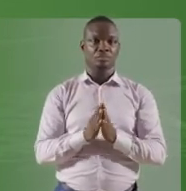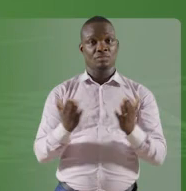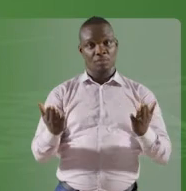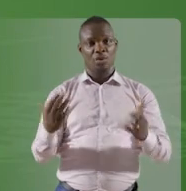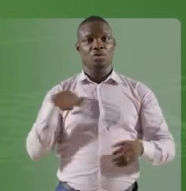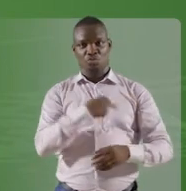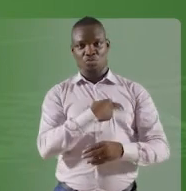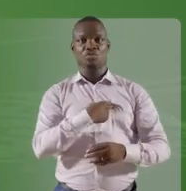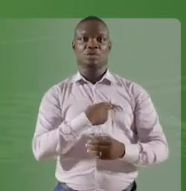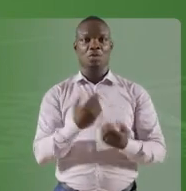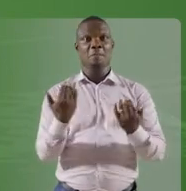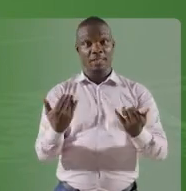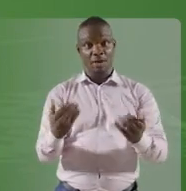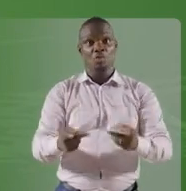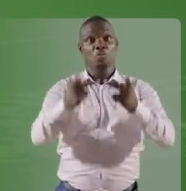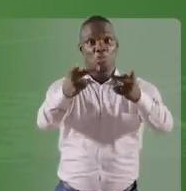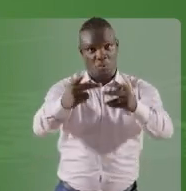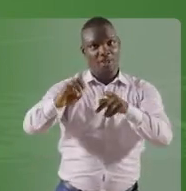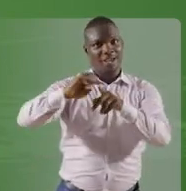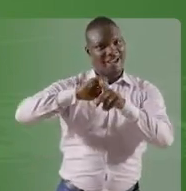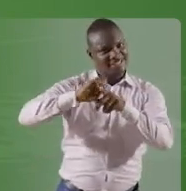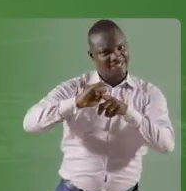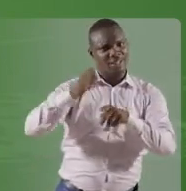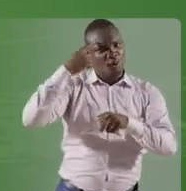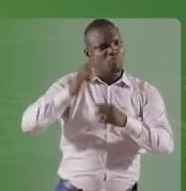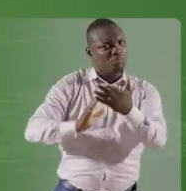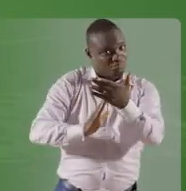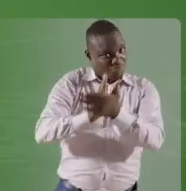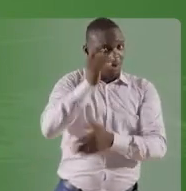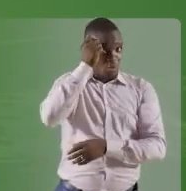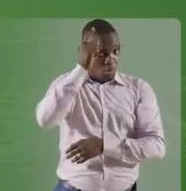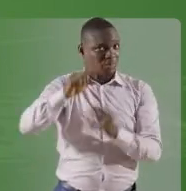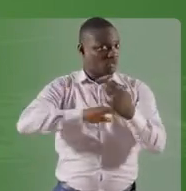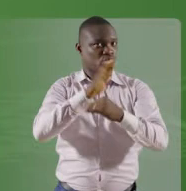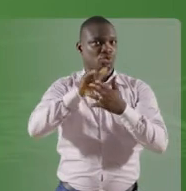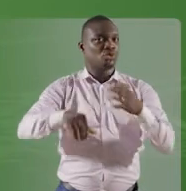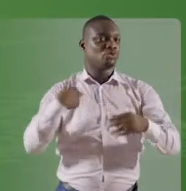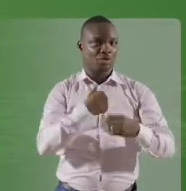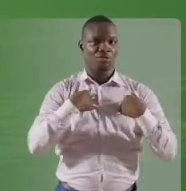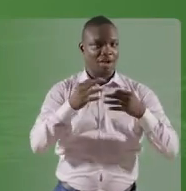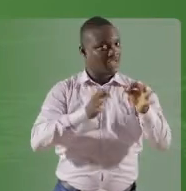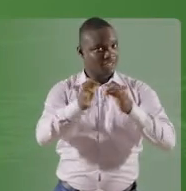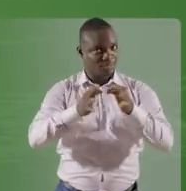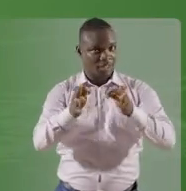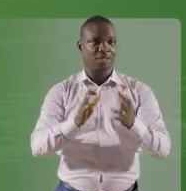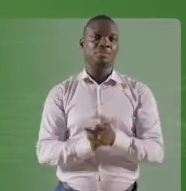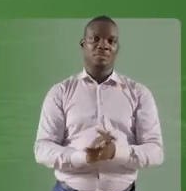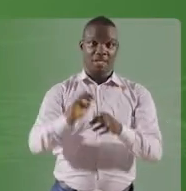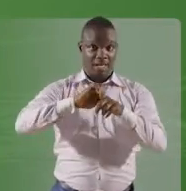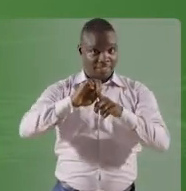Nous allons donc faire un exercice pour fixer ces différentes notions que nous venons de vous donner.